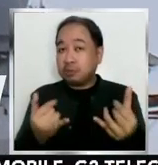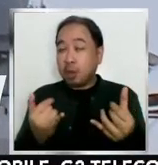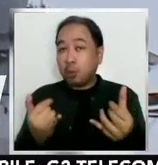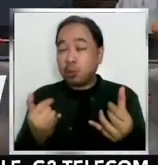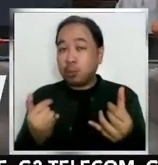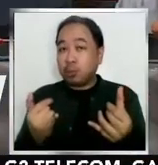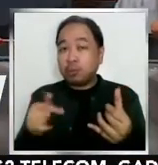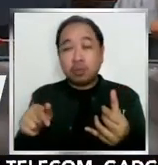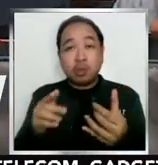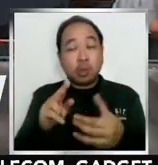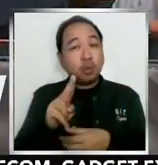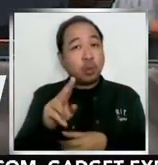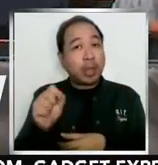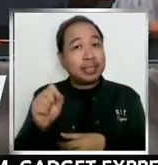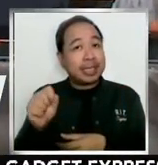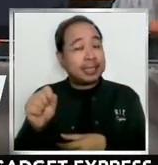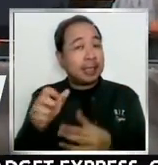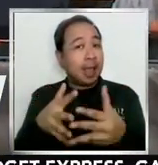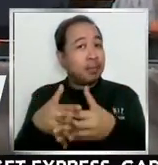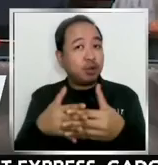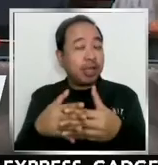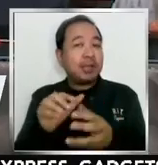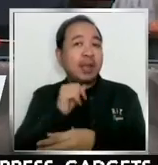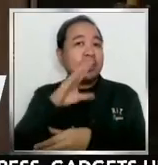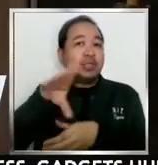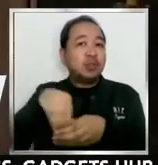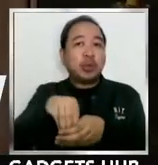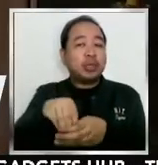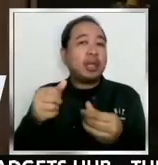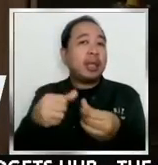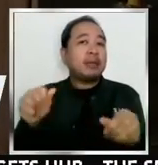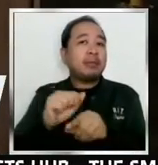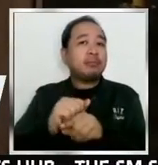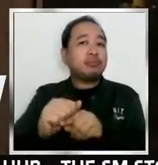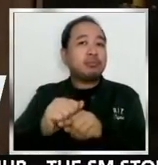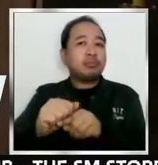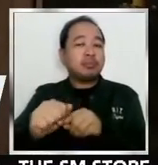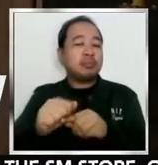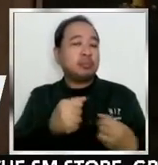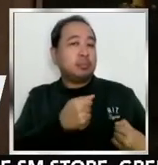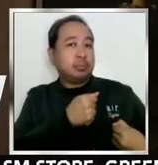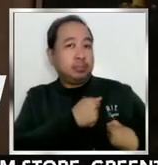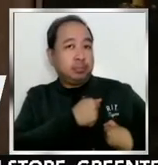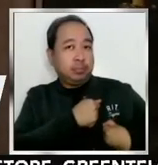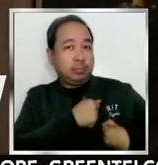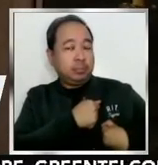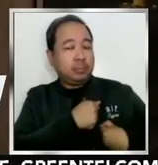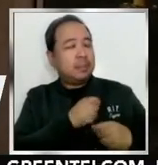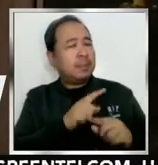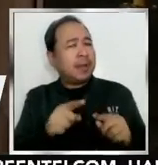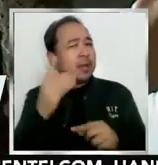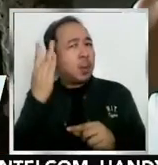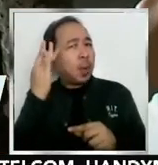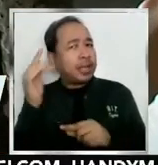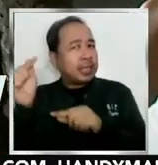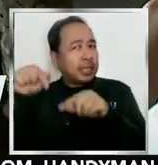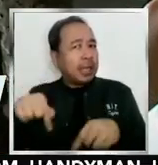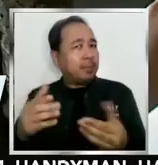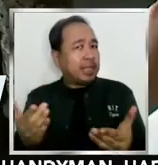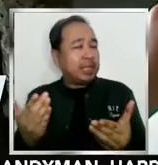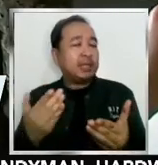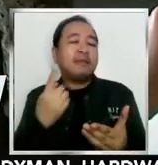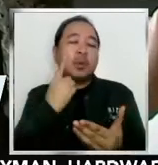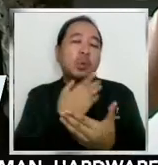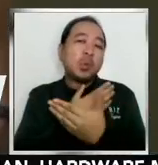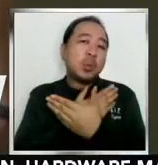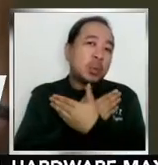ang USS America habang nasa Pilipinas. Bagkus, narito sila para magpahinga at